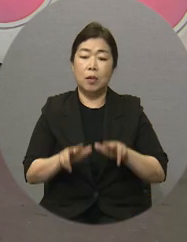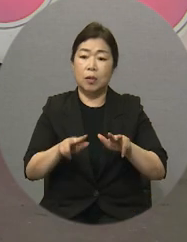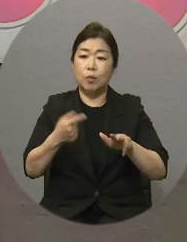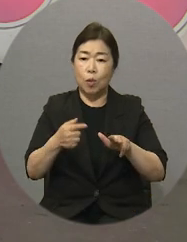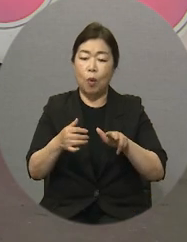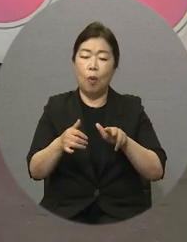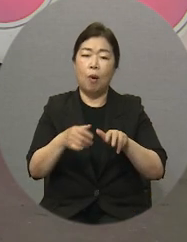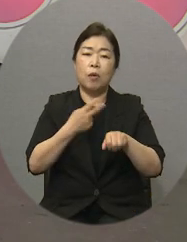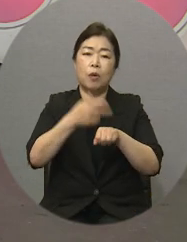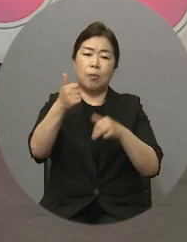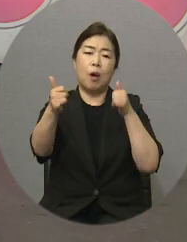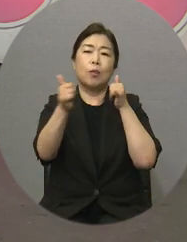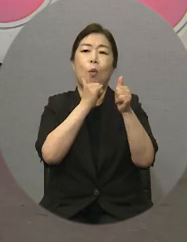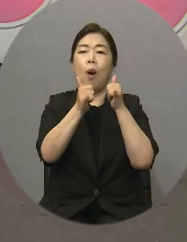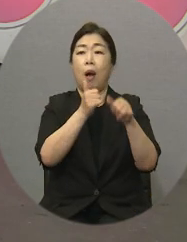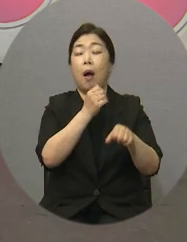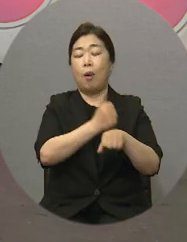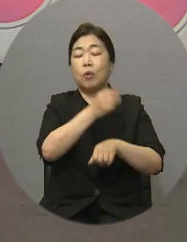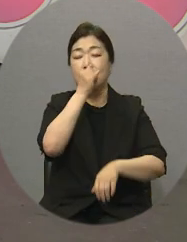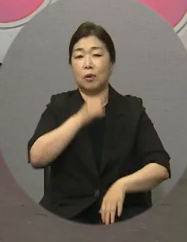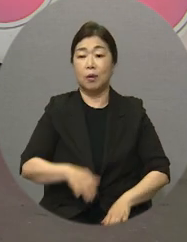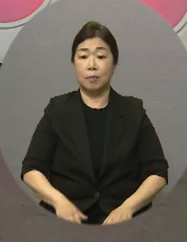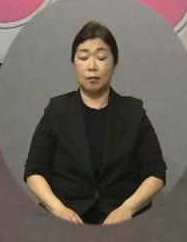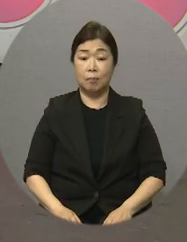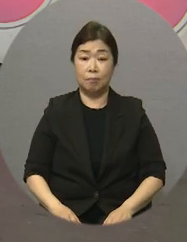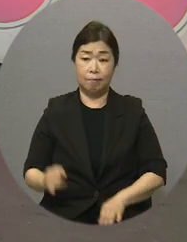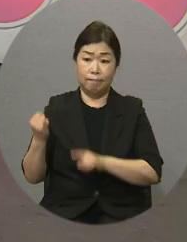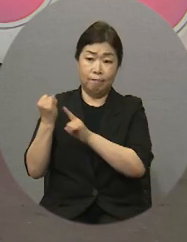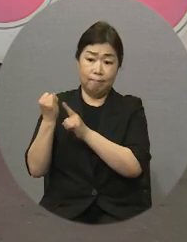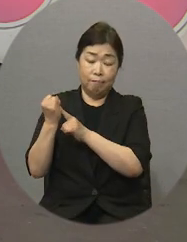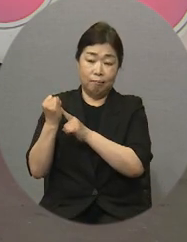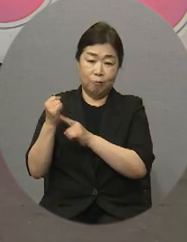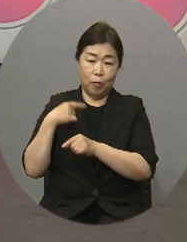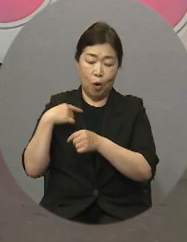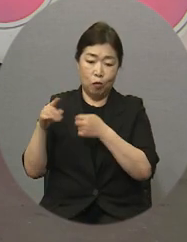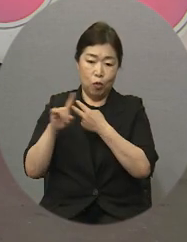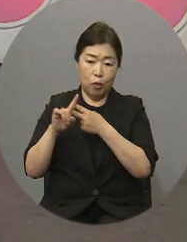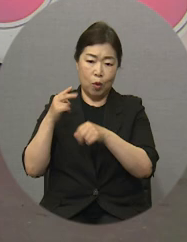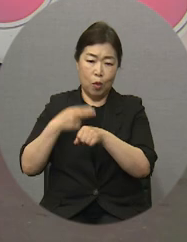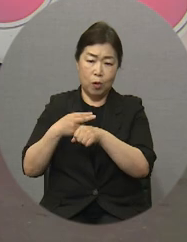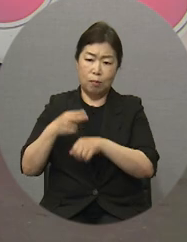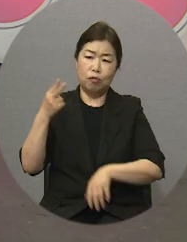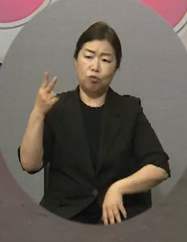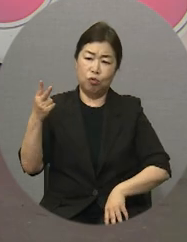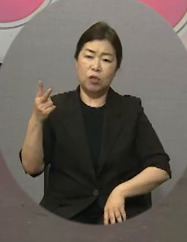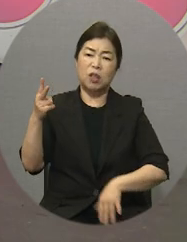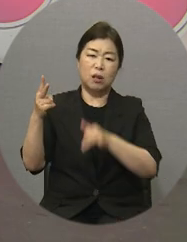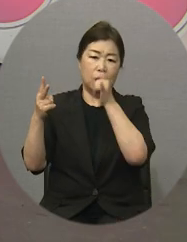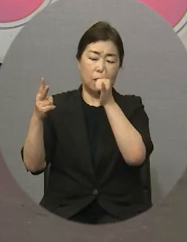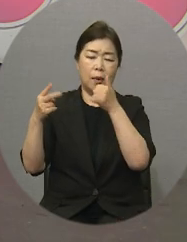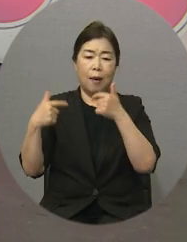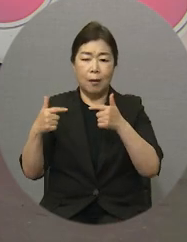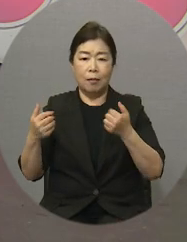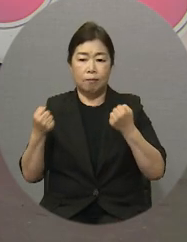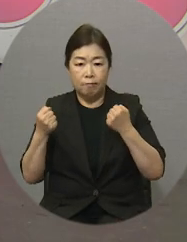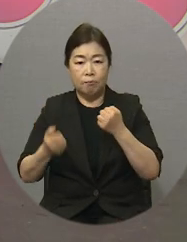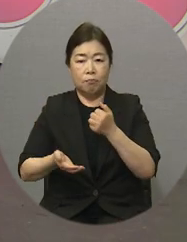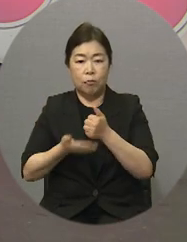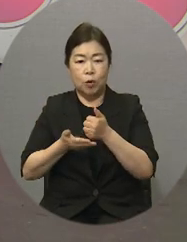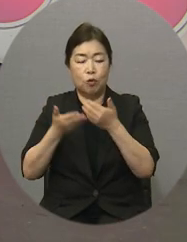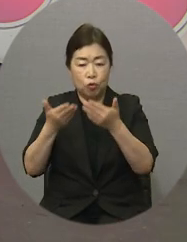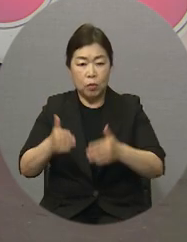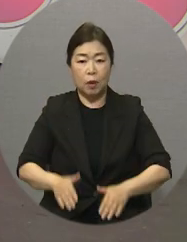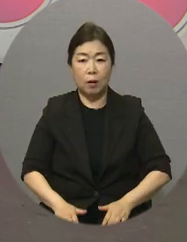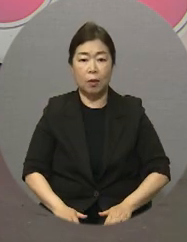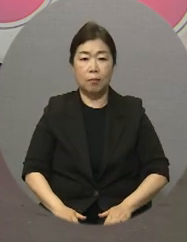생각납니다. 저도. 저도 중학교 때 선생님 두 분 계셨는데요. 항상 이렇게 응원해 주시고 큰